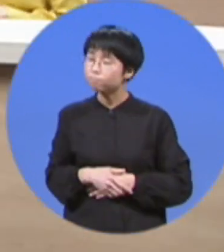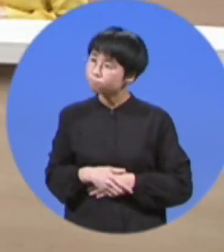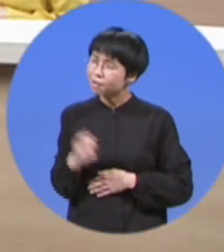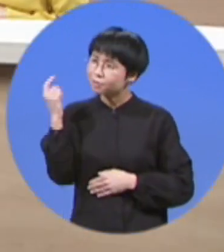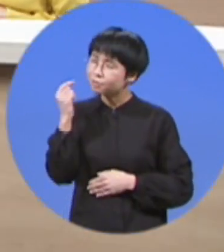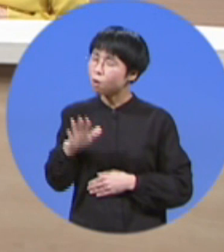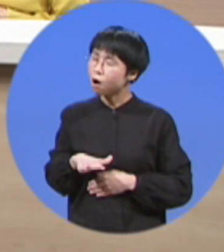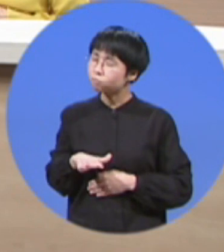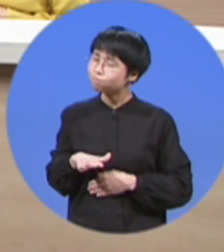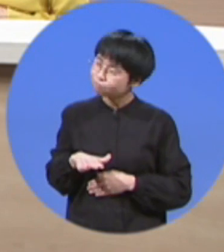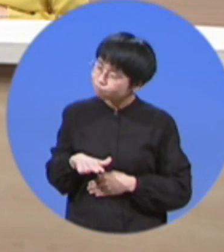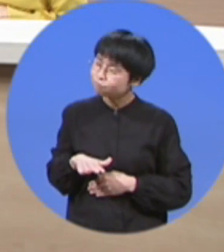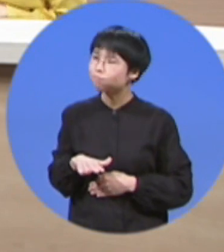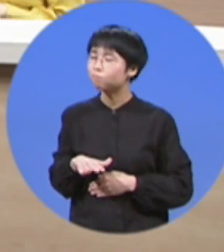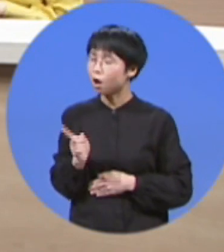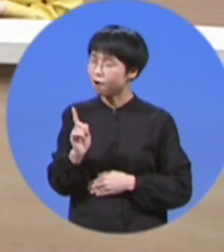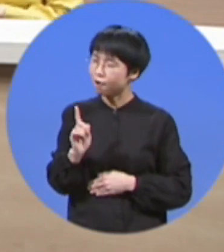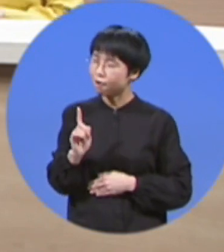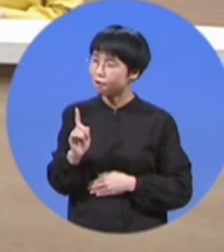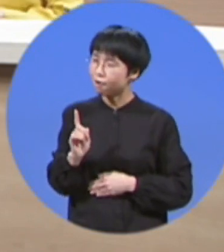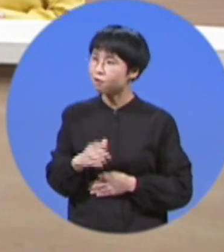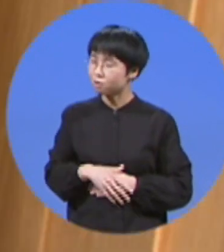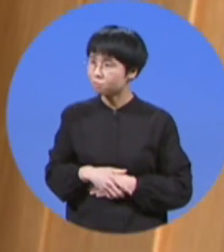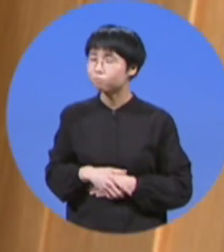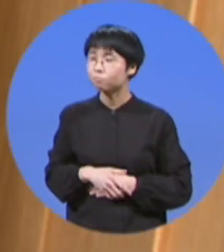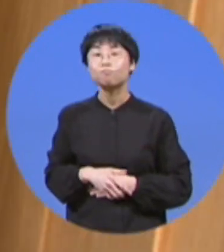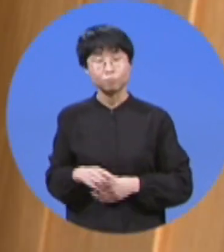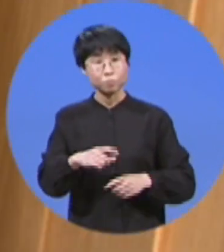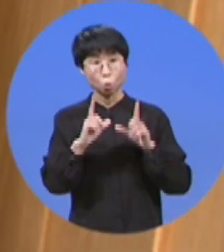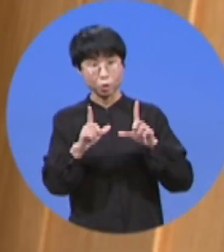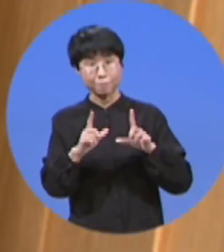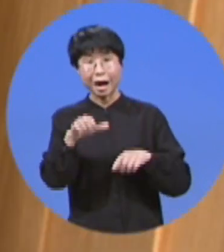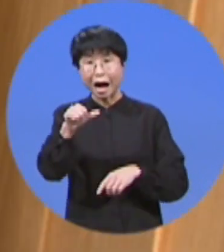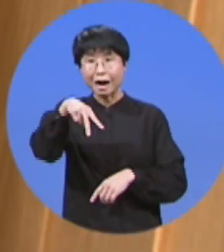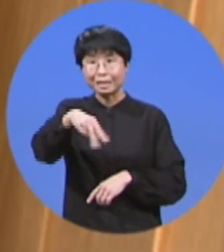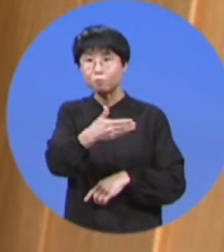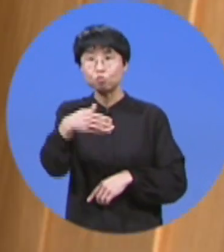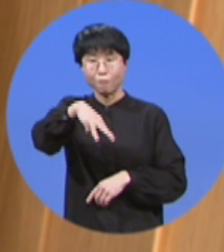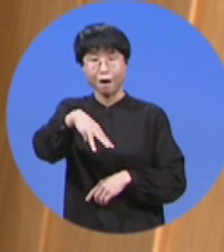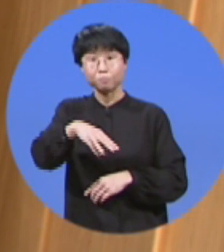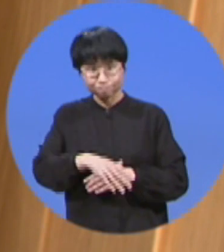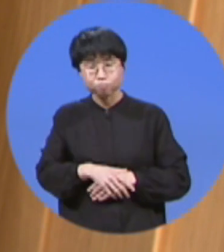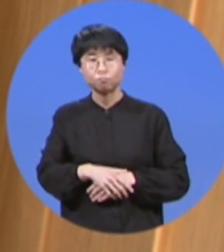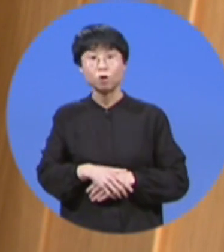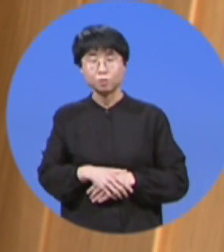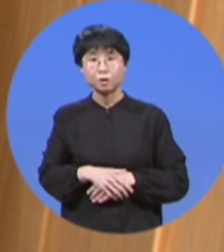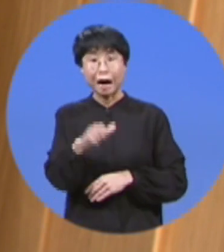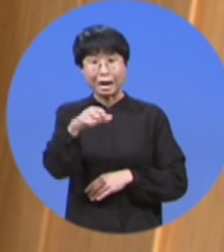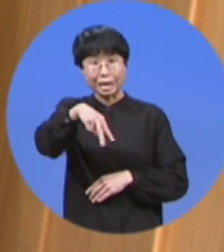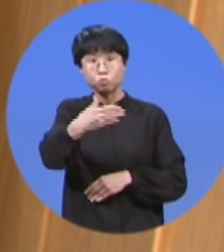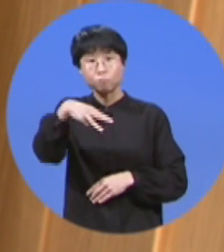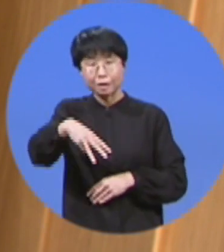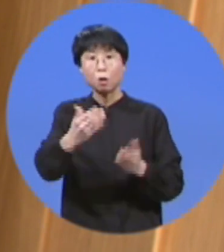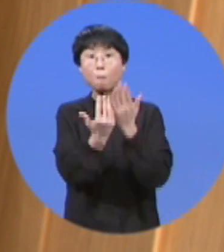いたことがあるような響きなんですが何でしょう。 正解はアナグマです。ですのでアナグマの